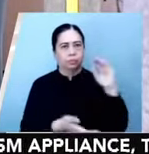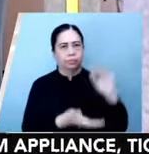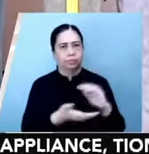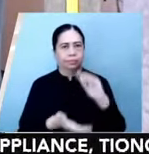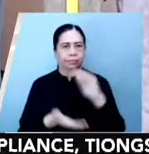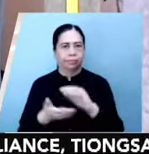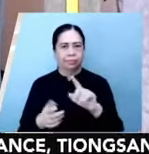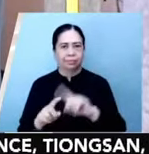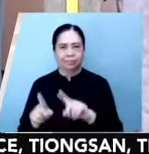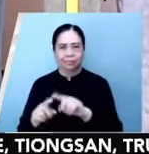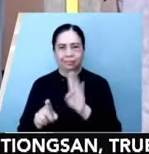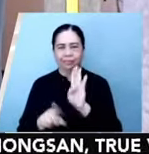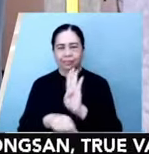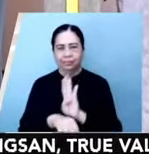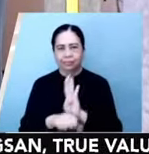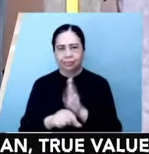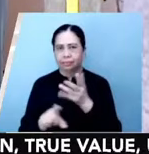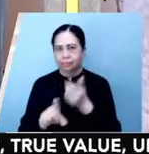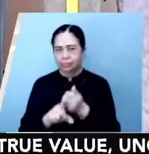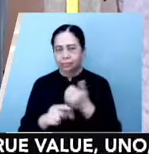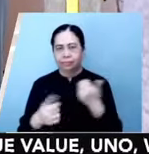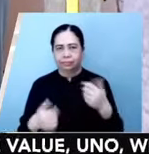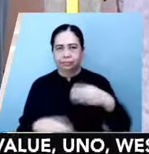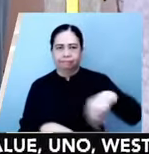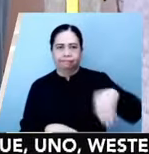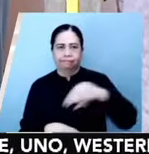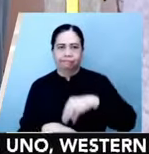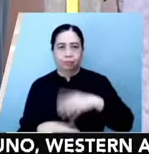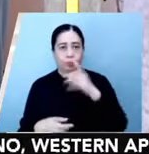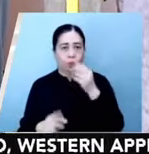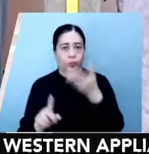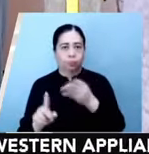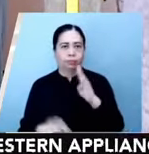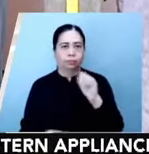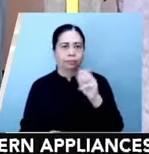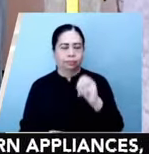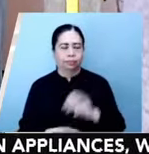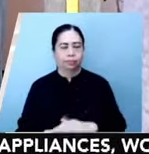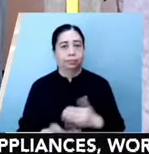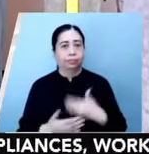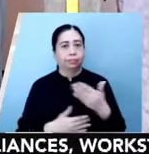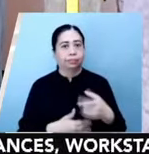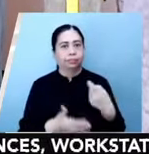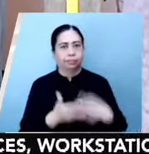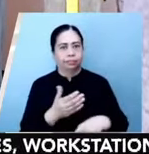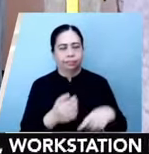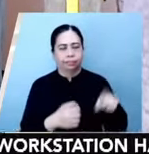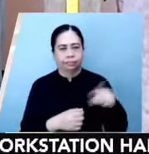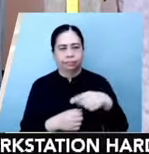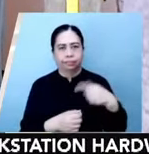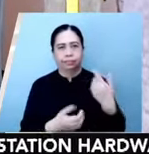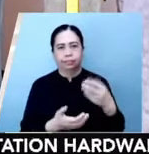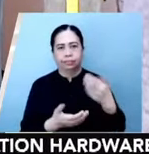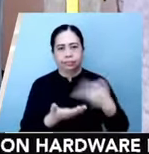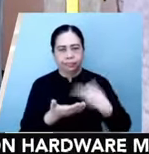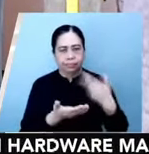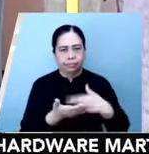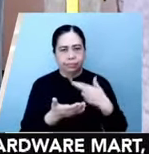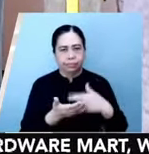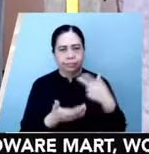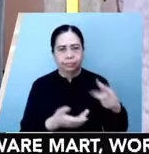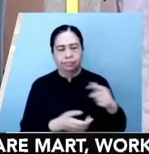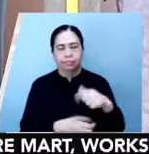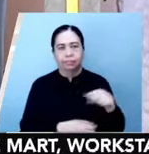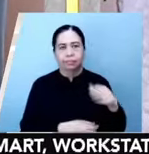nasa Mandaluyong si Bam Alegre. Presyo ng bigas ay ibabalita ni Nico Wahe na nasa Blumentritt Market sa Maynila.